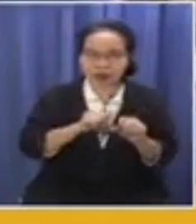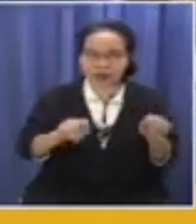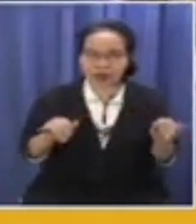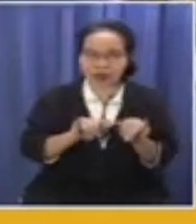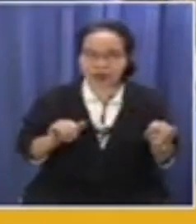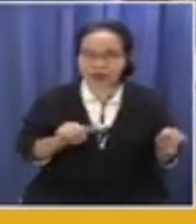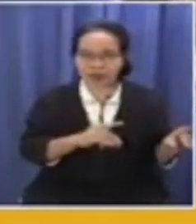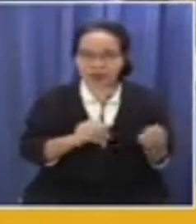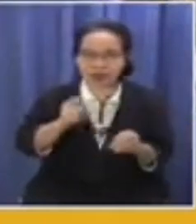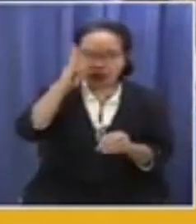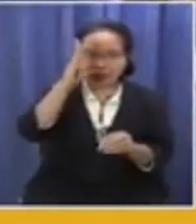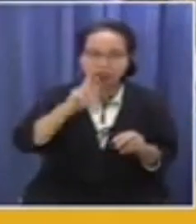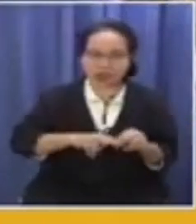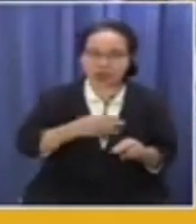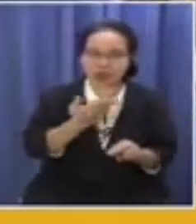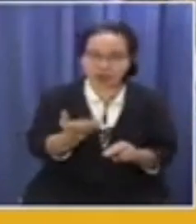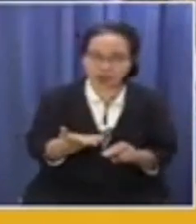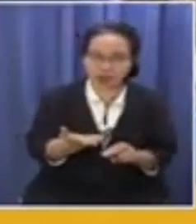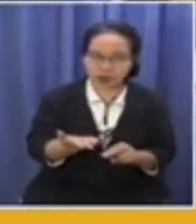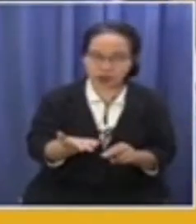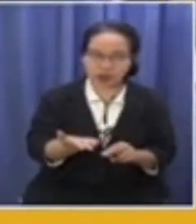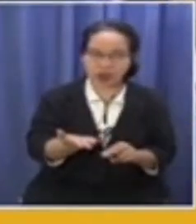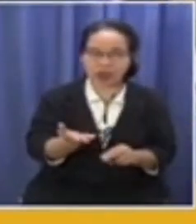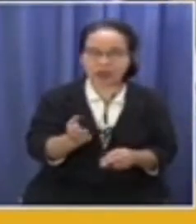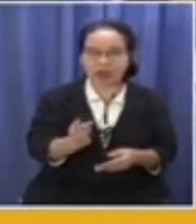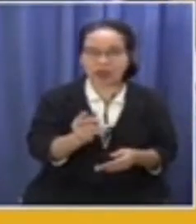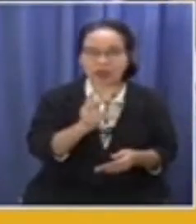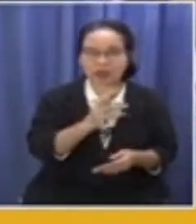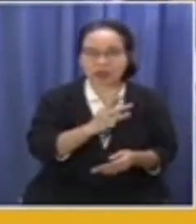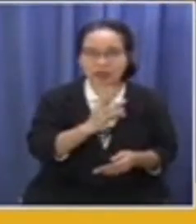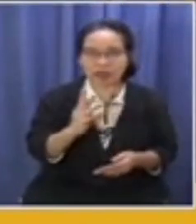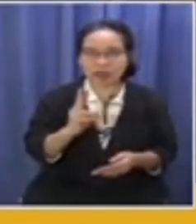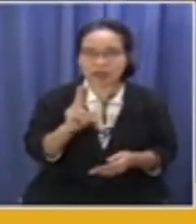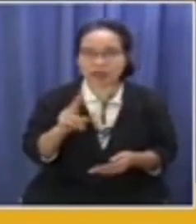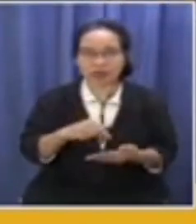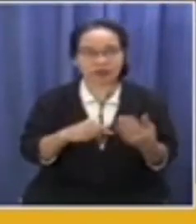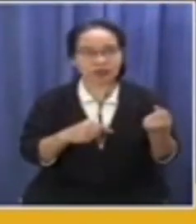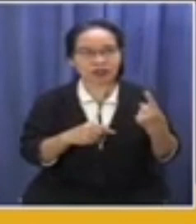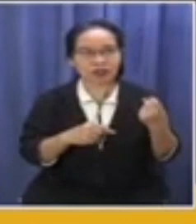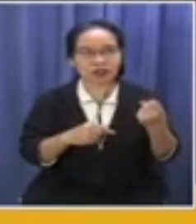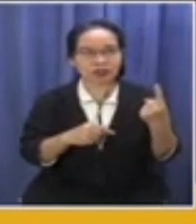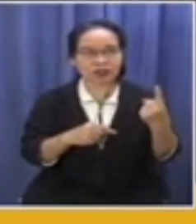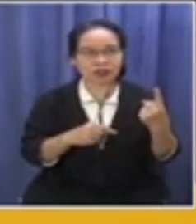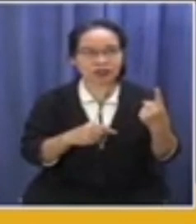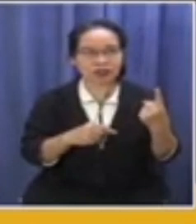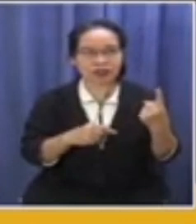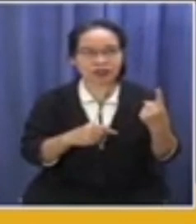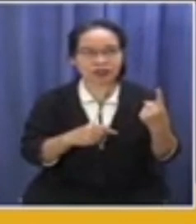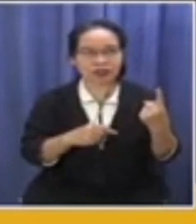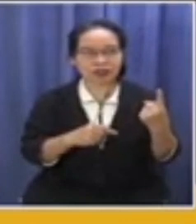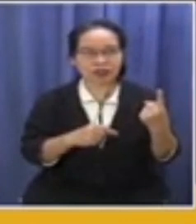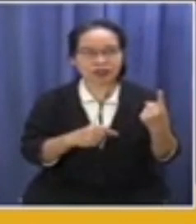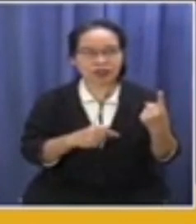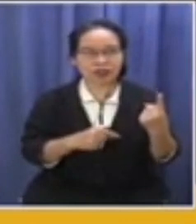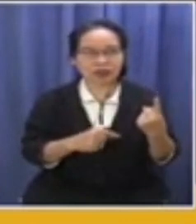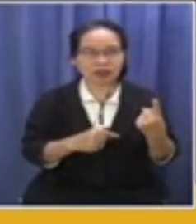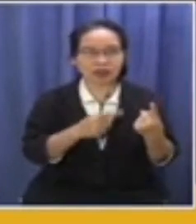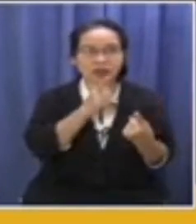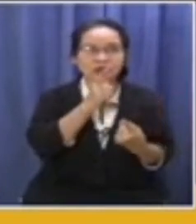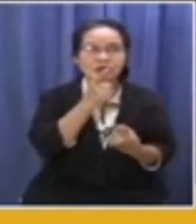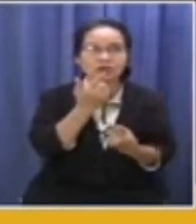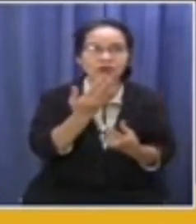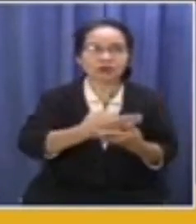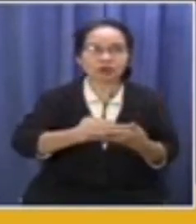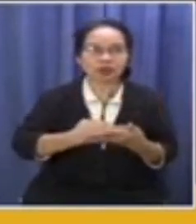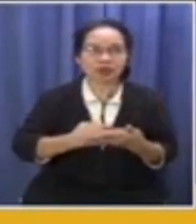din ang gagawin ng Diyos sayo eh awit 621 sa iyo naman naman o Panginoon